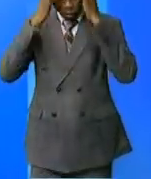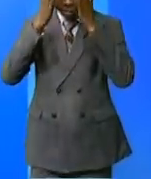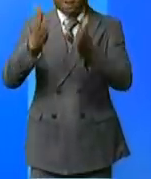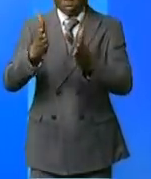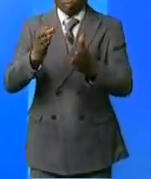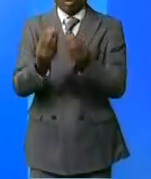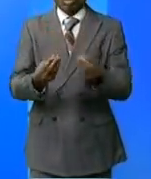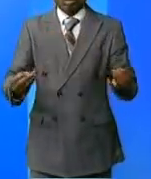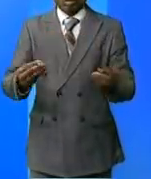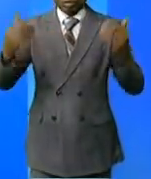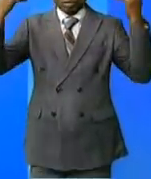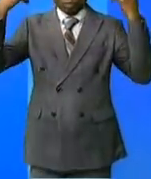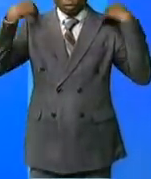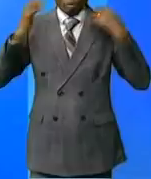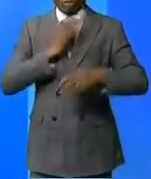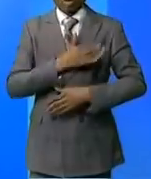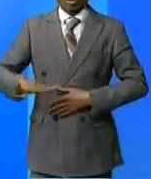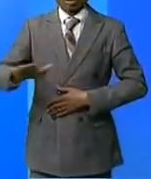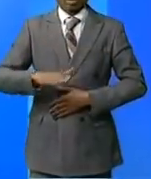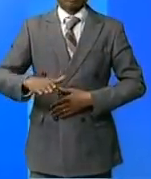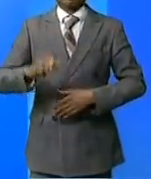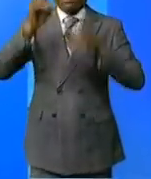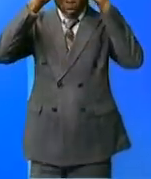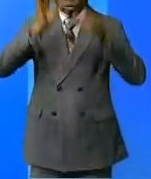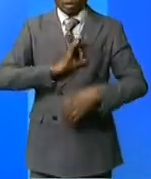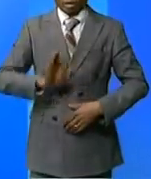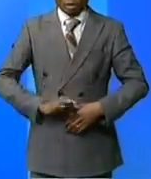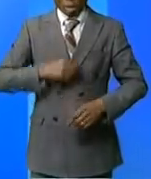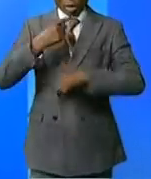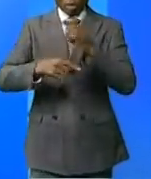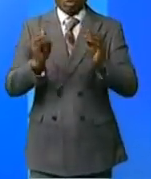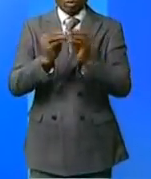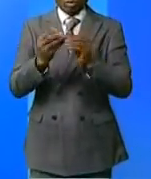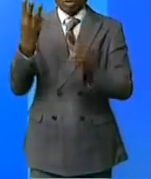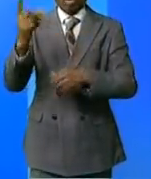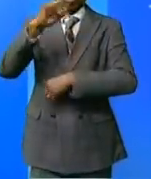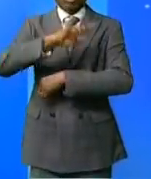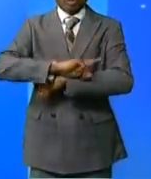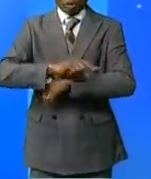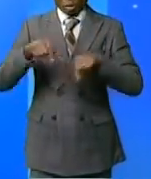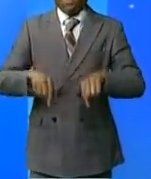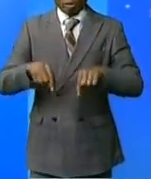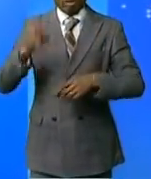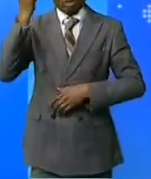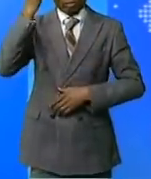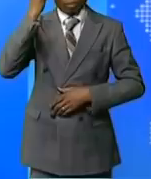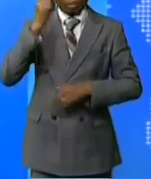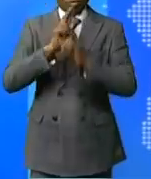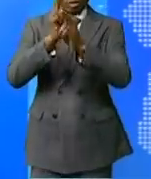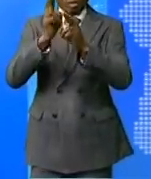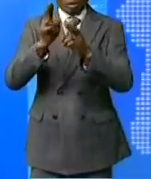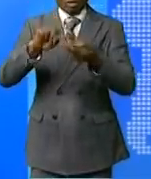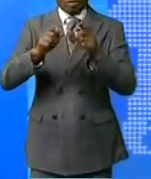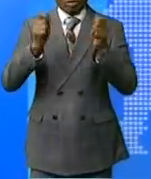résultats. C'est le chef de l'État, Félix-Antoine Tshisekedi-Tshilombo, qui a ouvert ses travaux de 3 jours ici à Kinshasa. On fait le point